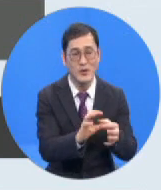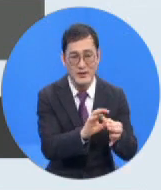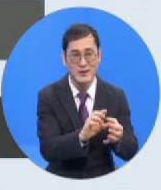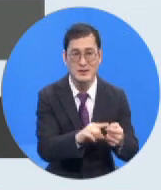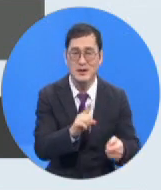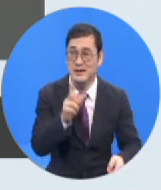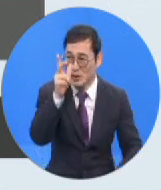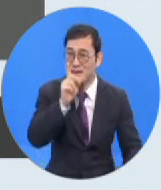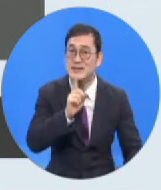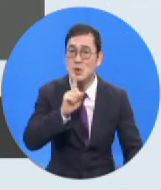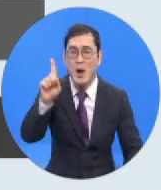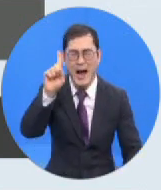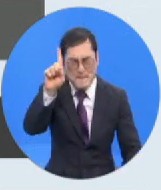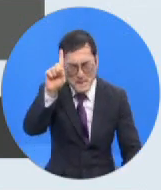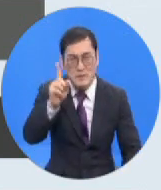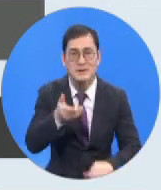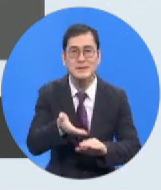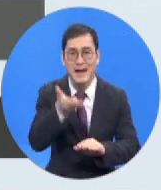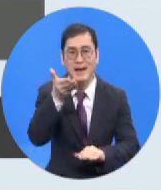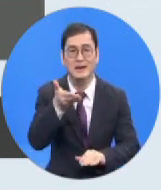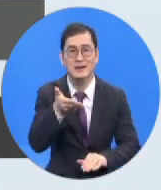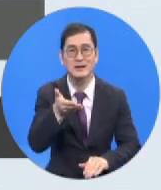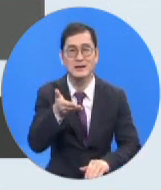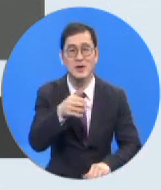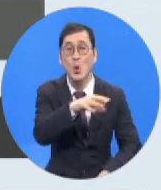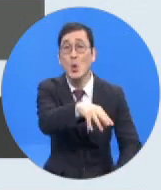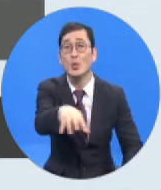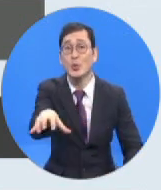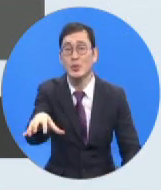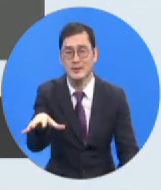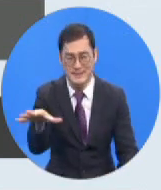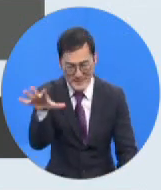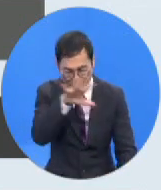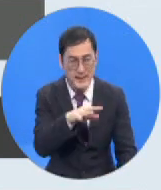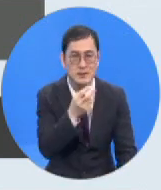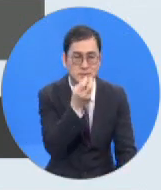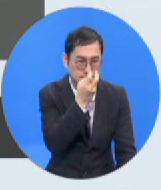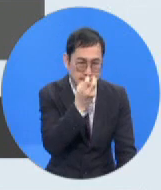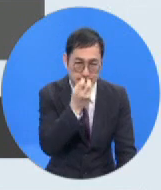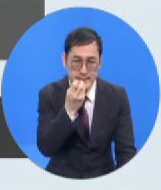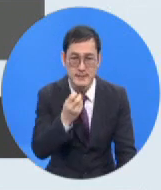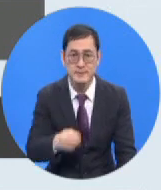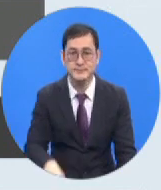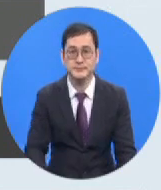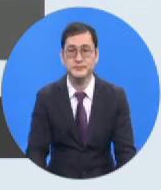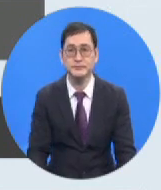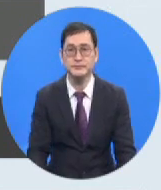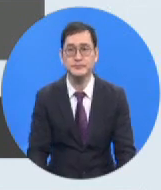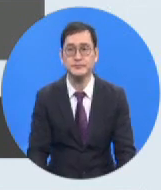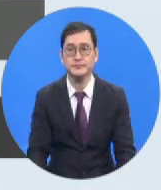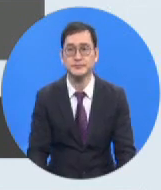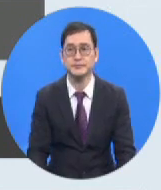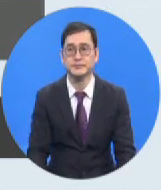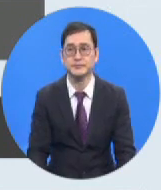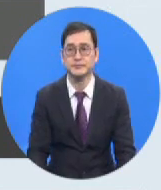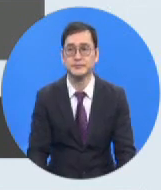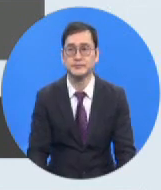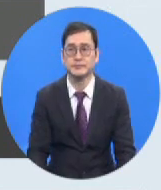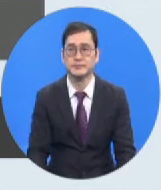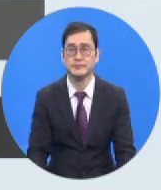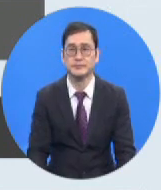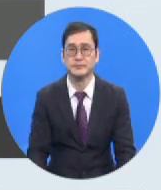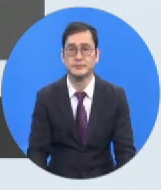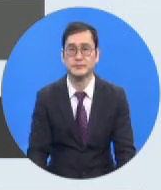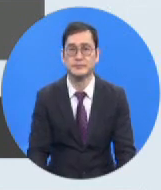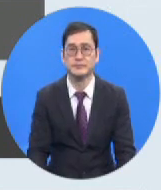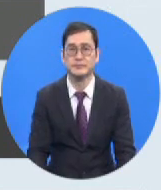체크하고 문제점이 발견되면 경찰 수사를 의뢰하는 그런 조치를 취하겠다. 지금 이렇게 밝히고 있습니다.